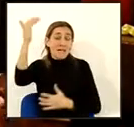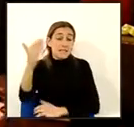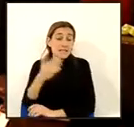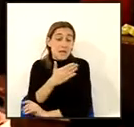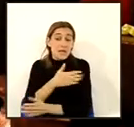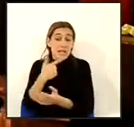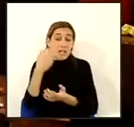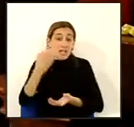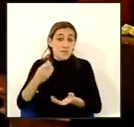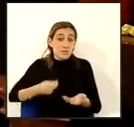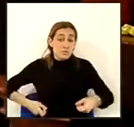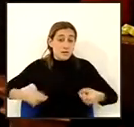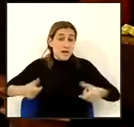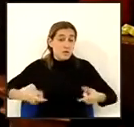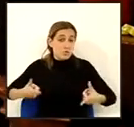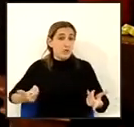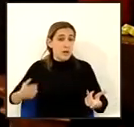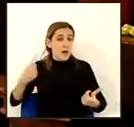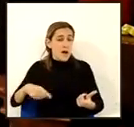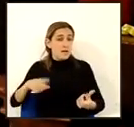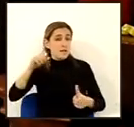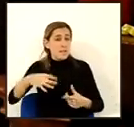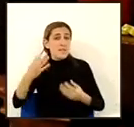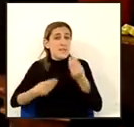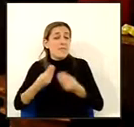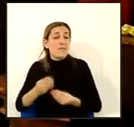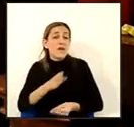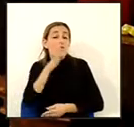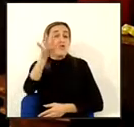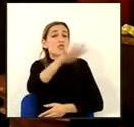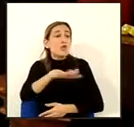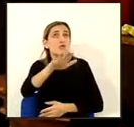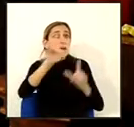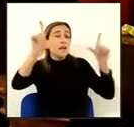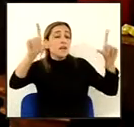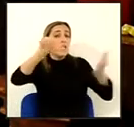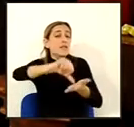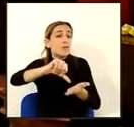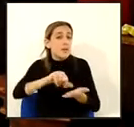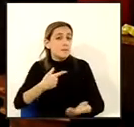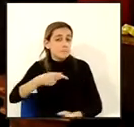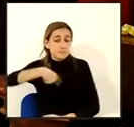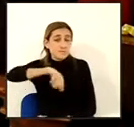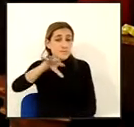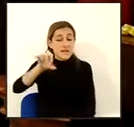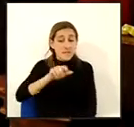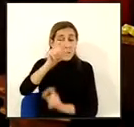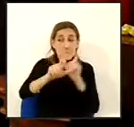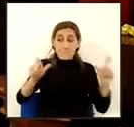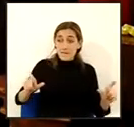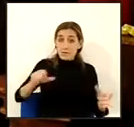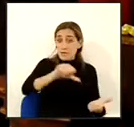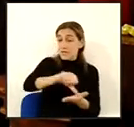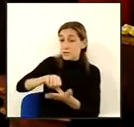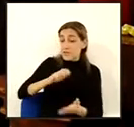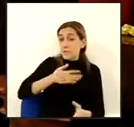econòmic. Aleshores, també s'ha de col·locar en un lloc determinat de la ciutat. Entenem que la ciutadania podria participar